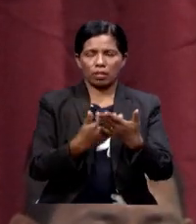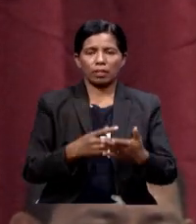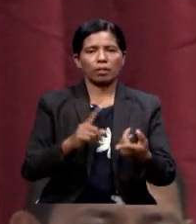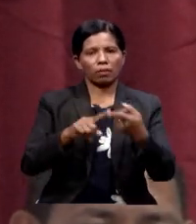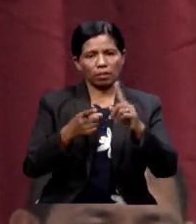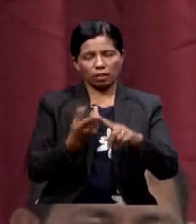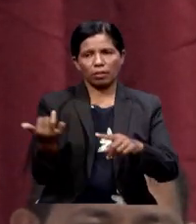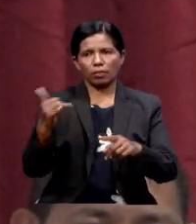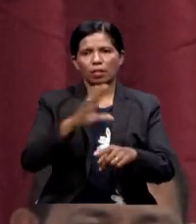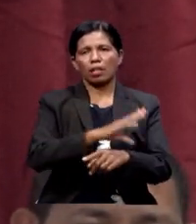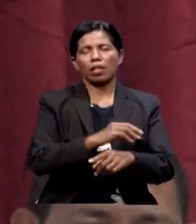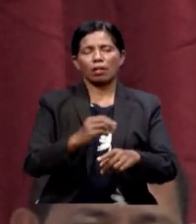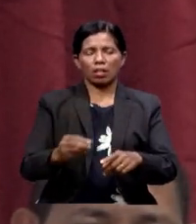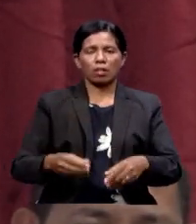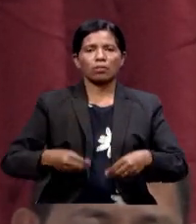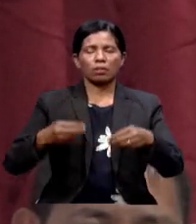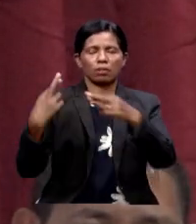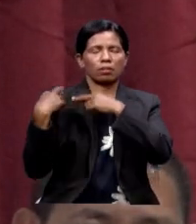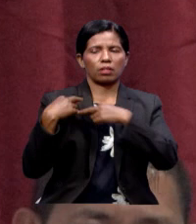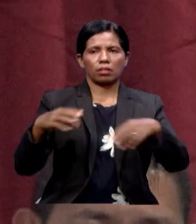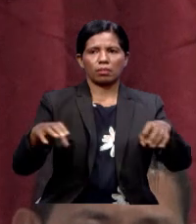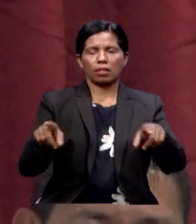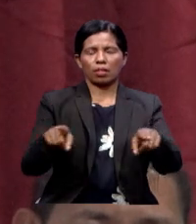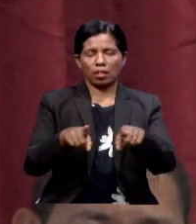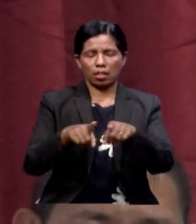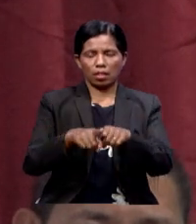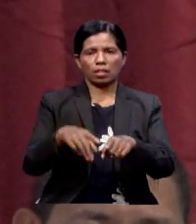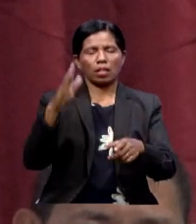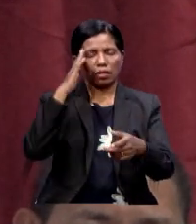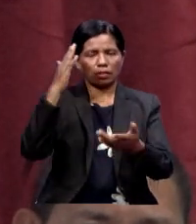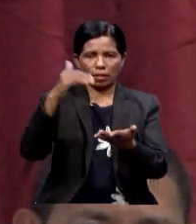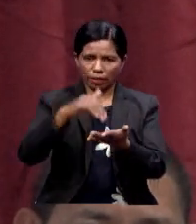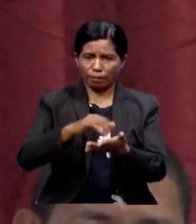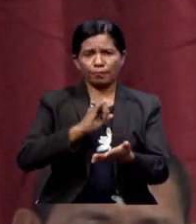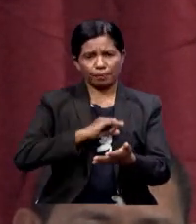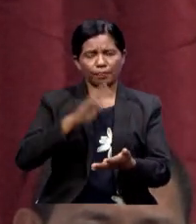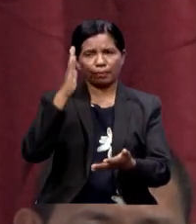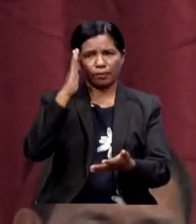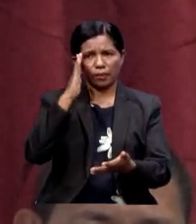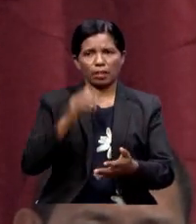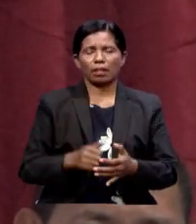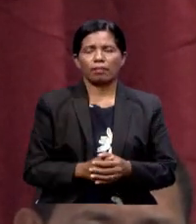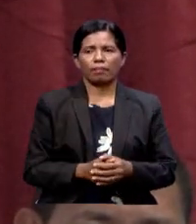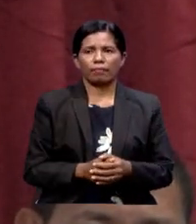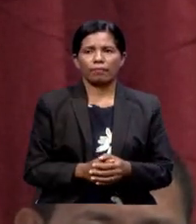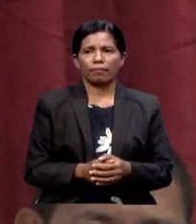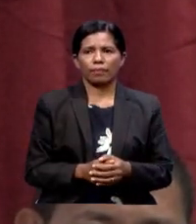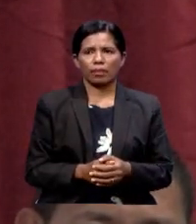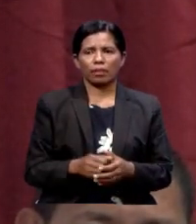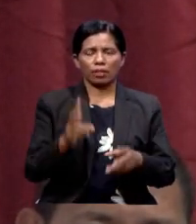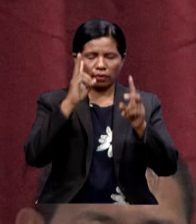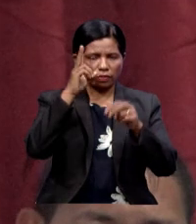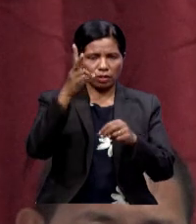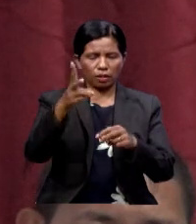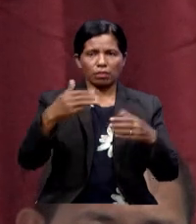kau karek mai tomar repose nene itu fahamin pemalas refleksi. Awak tanya, voluntari iha, visau